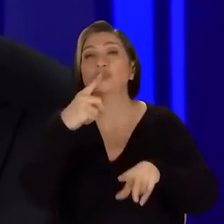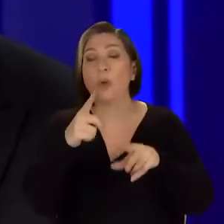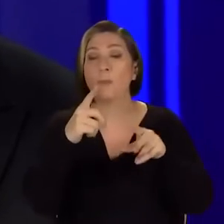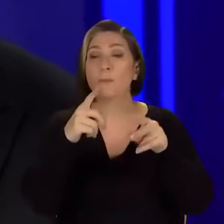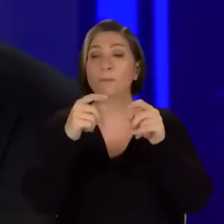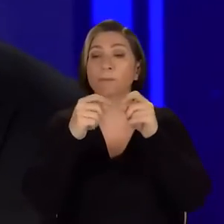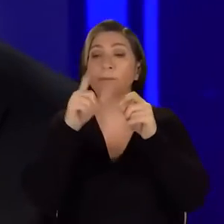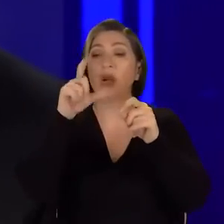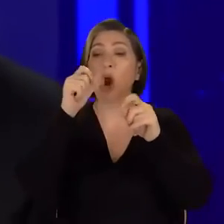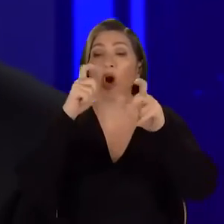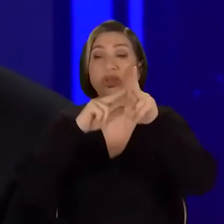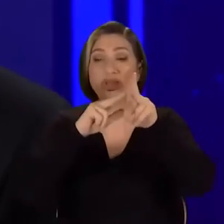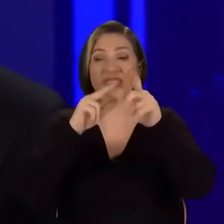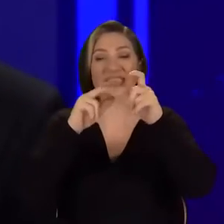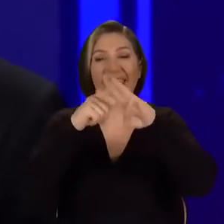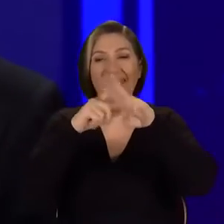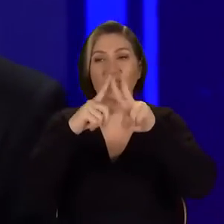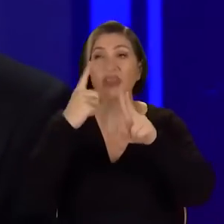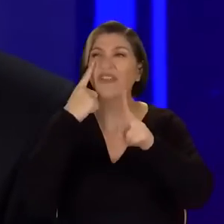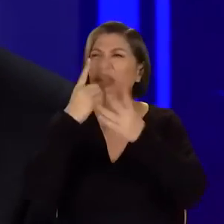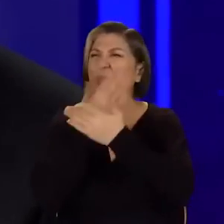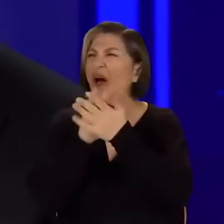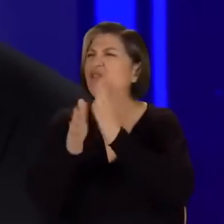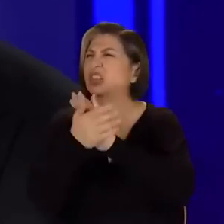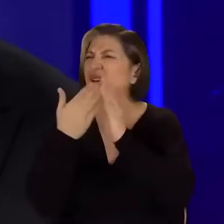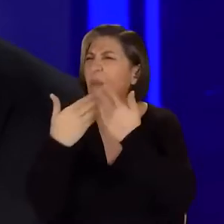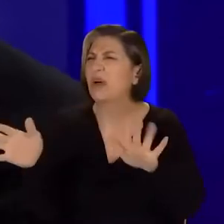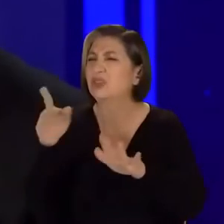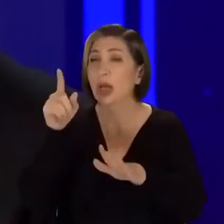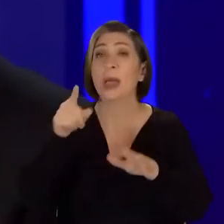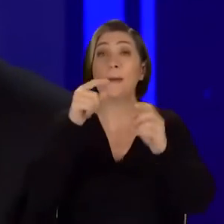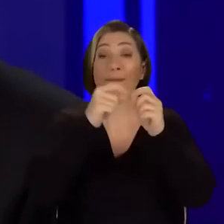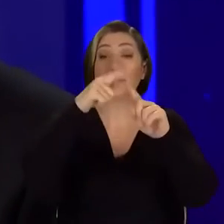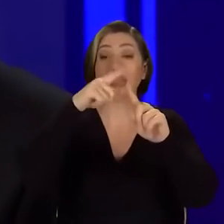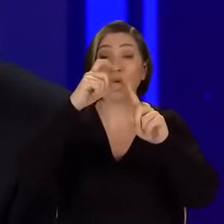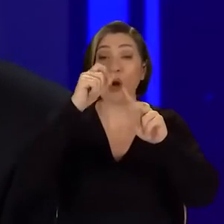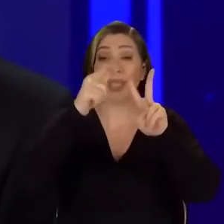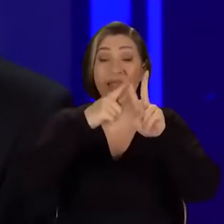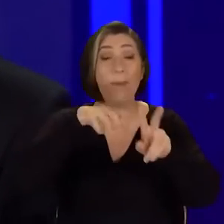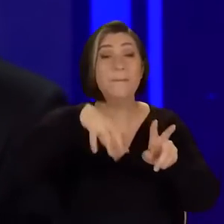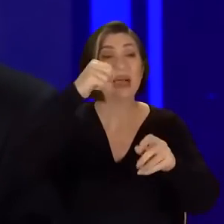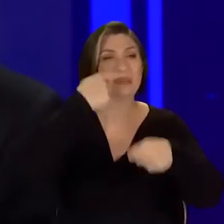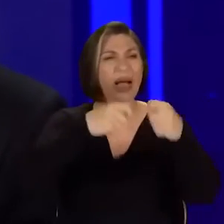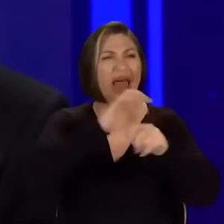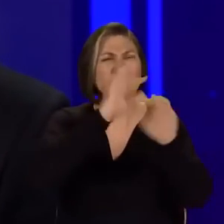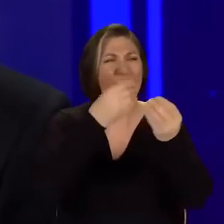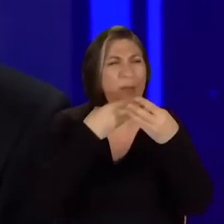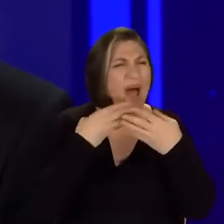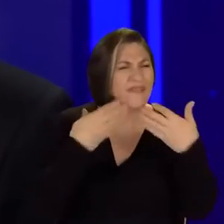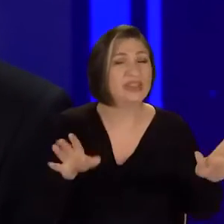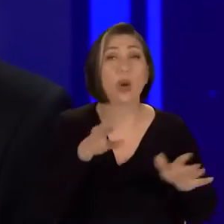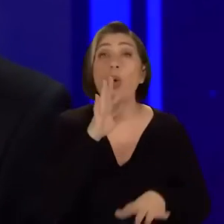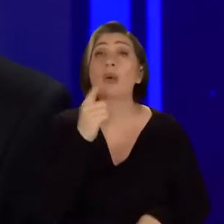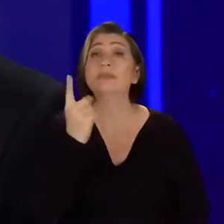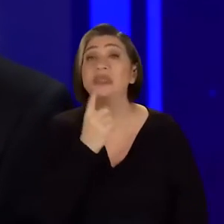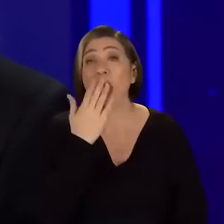blockchain teknolojisi devleti yok edecek. Bir kısmı diyor ki işte Bitcoin bütün merkez bankalarının bankaları falan yok edecek. Aslında böyle bir şey